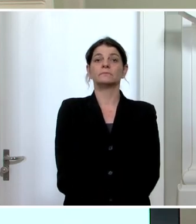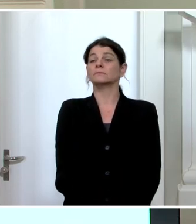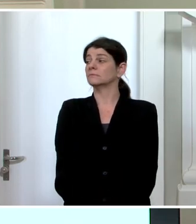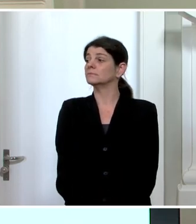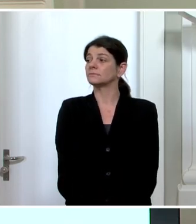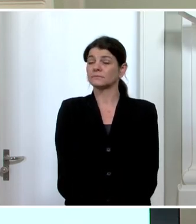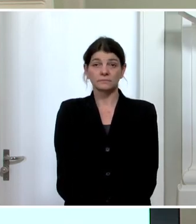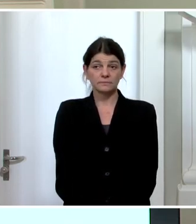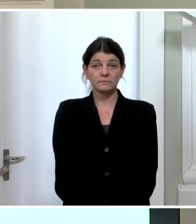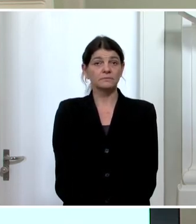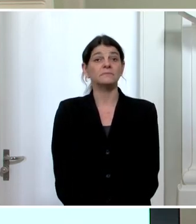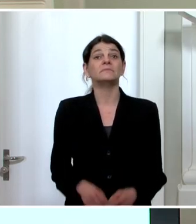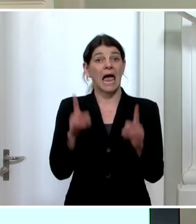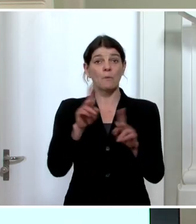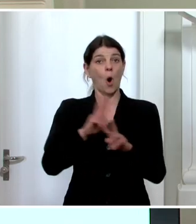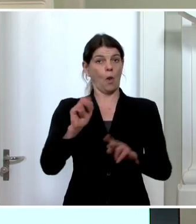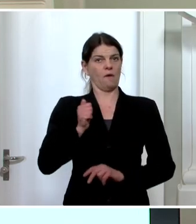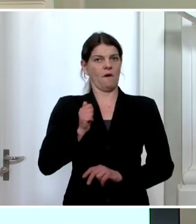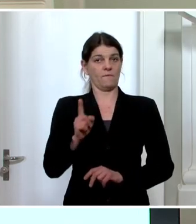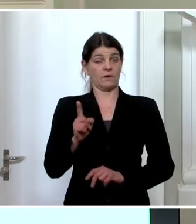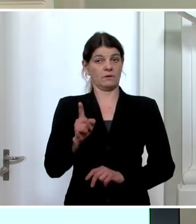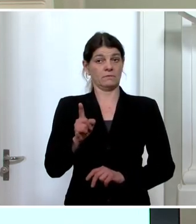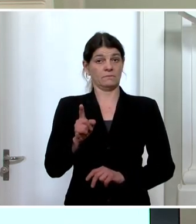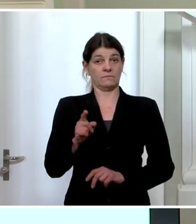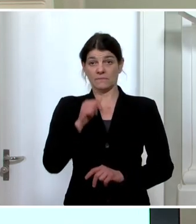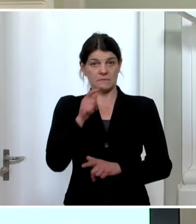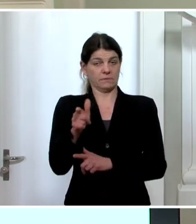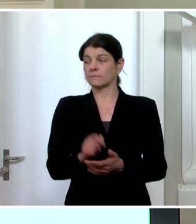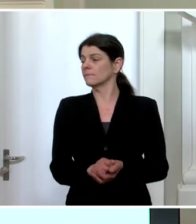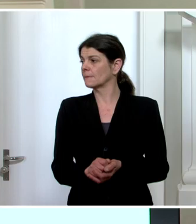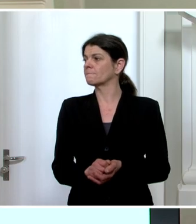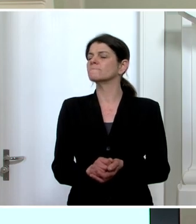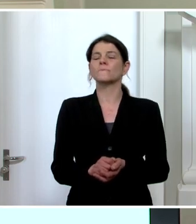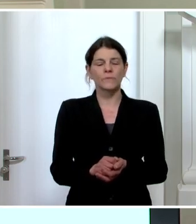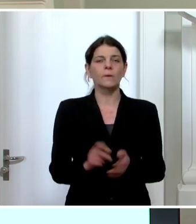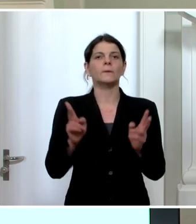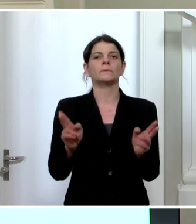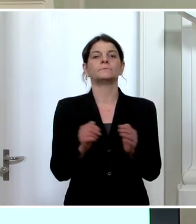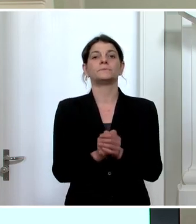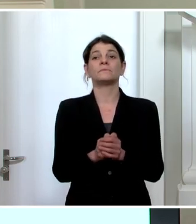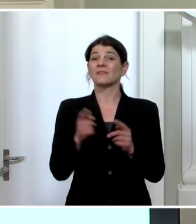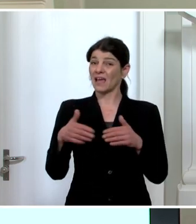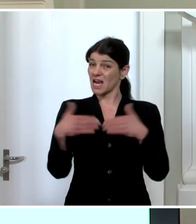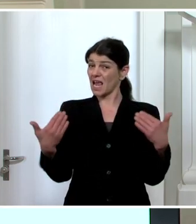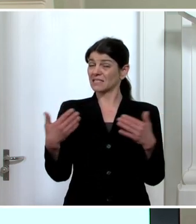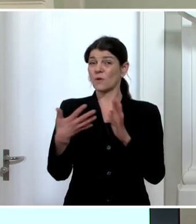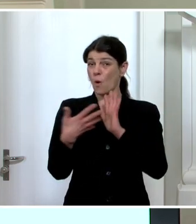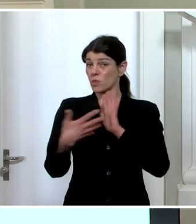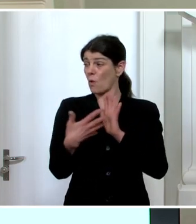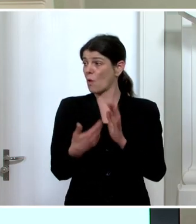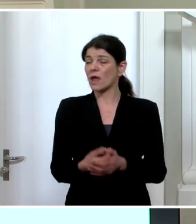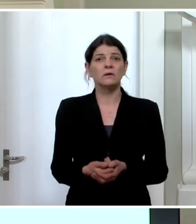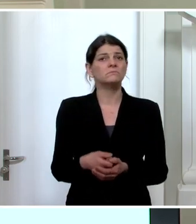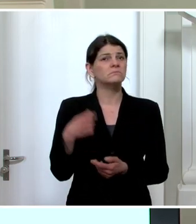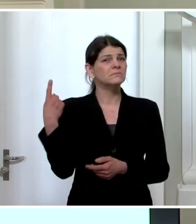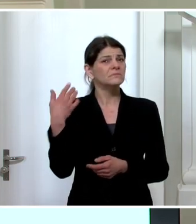Und das wäre unbewaffnet in jedem Fall. Ne? In jedem Fall. Vielleicht noch kurz zu den Grenzkontrollen. Sie haben angedeutet,